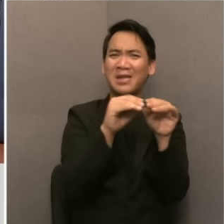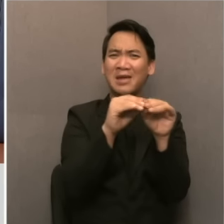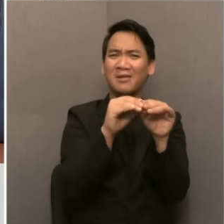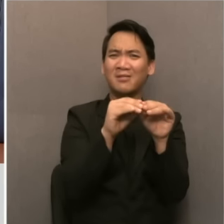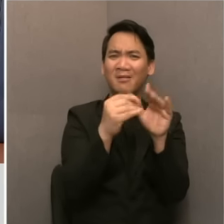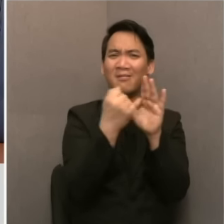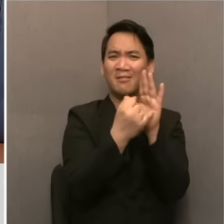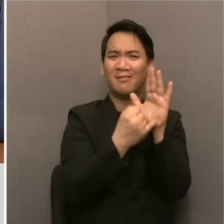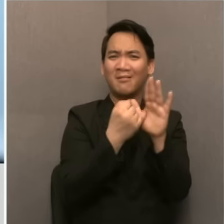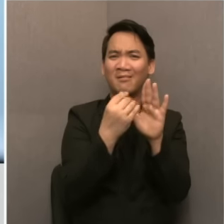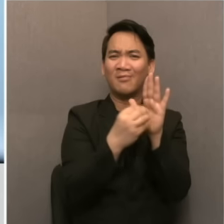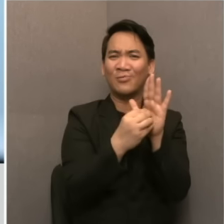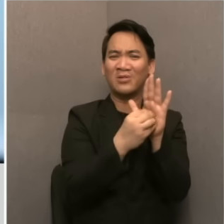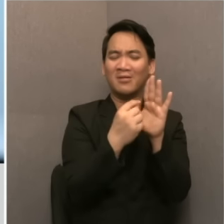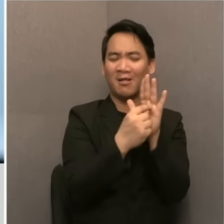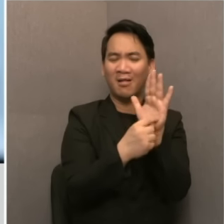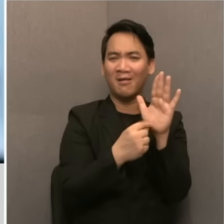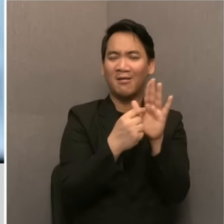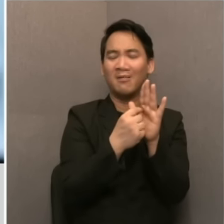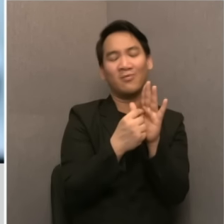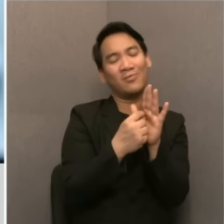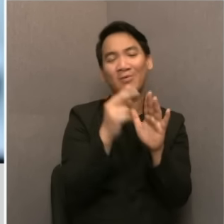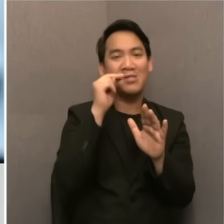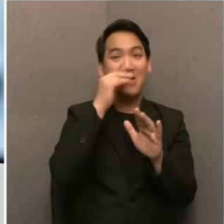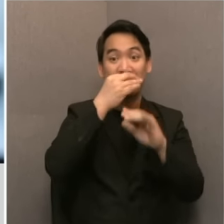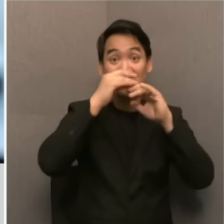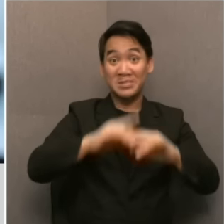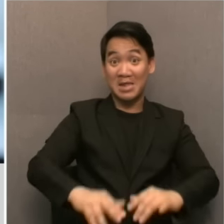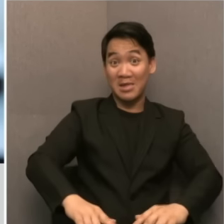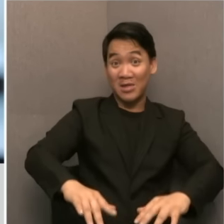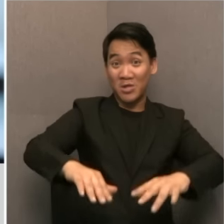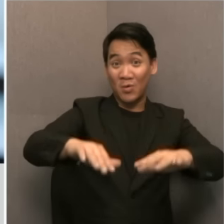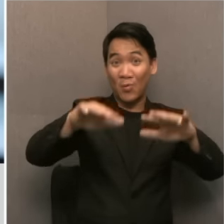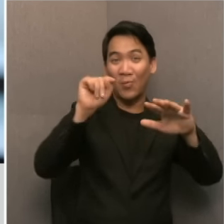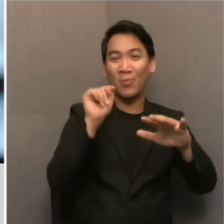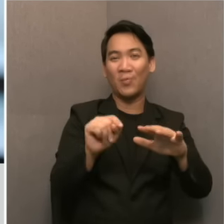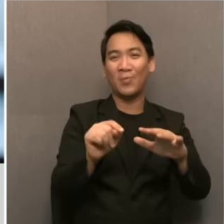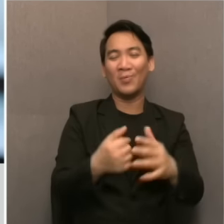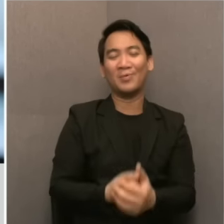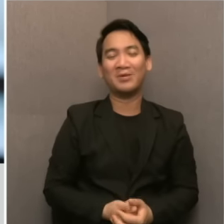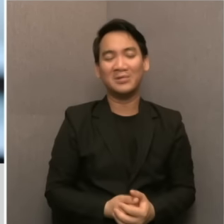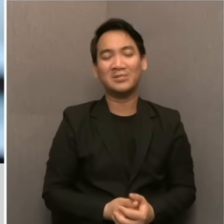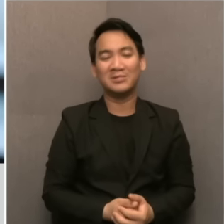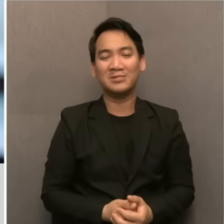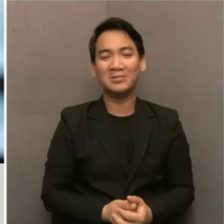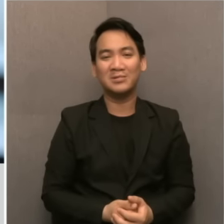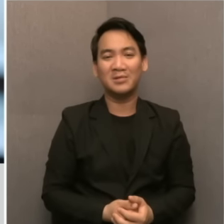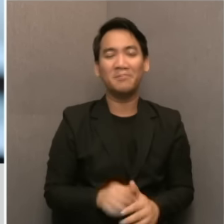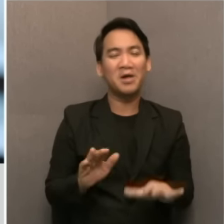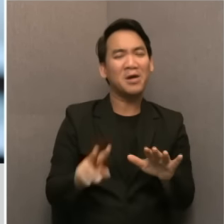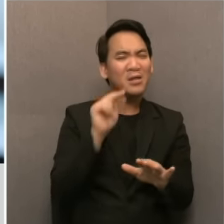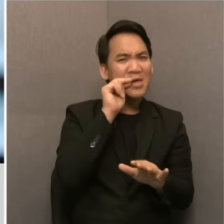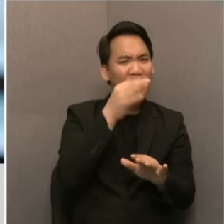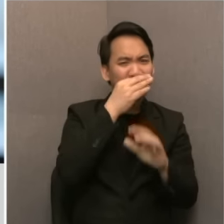จจัยที่ เป็นช่วงที่น้ำทะเลหนุนแต่ว่าน้ำทะเลหนุนเนี่ยถ้าเกิดว่าในช่วงที่น้ำทะเลหนุ